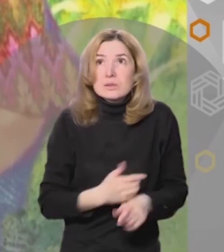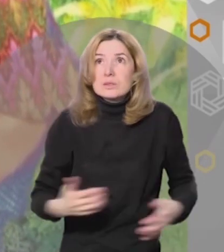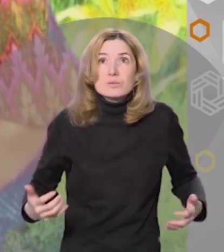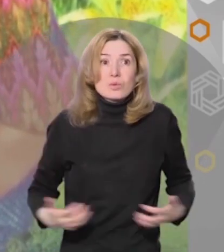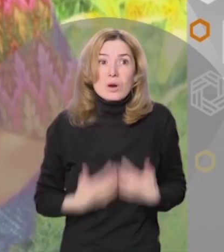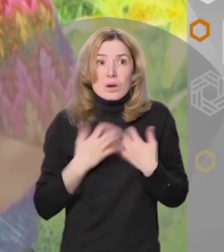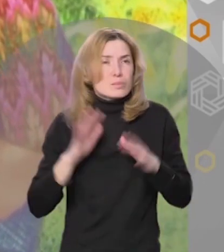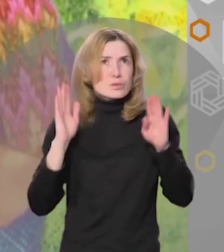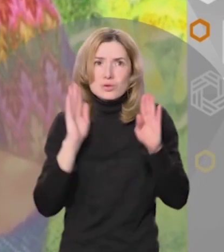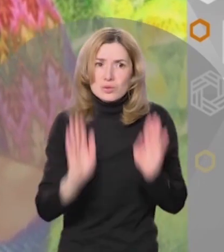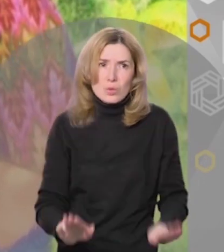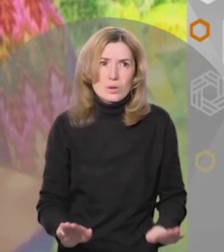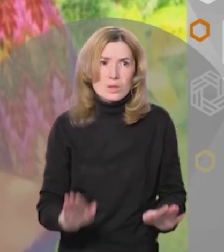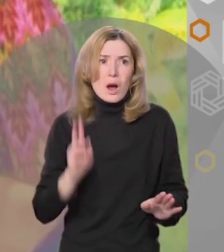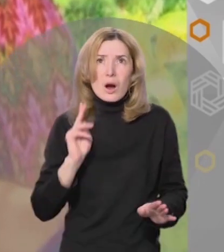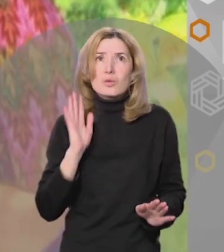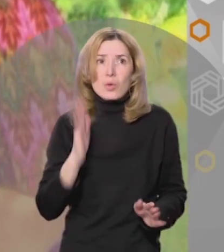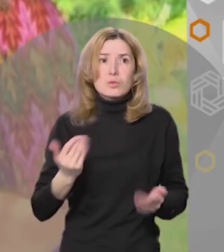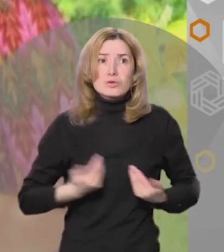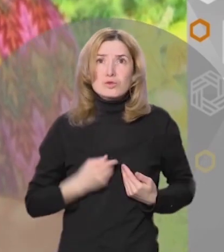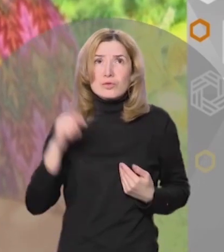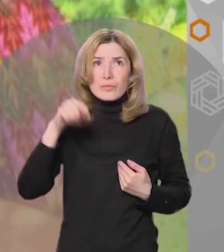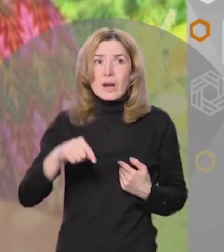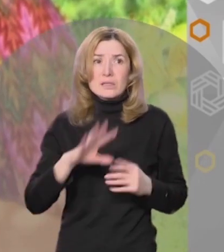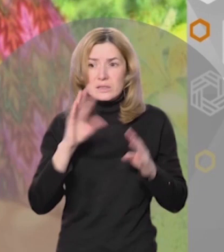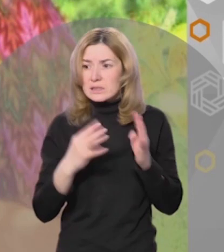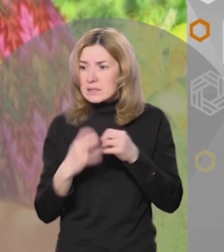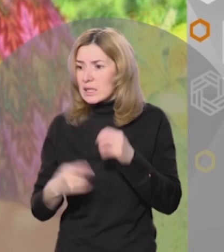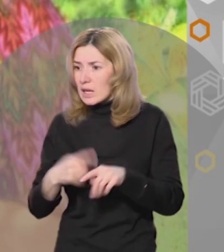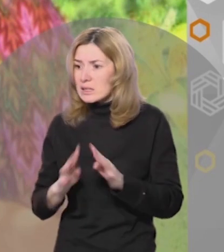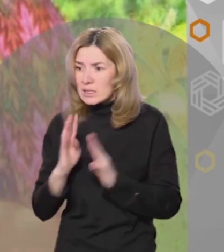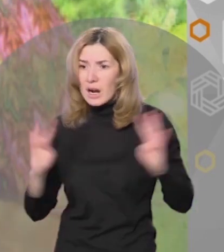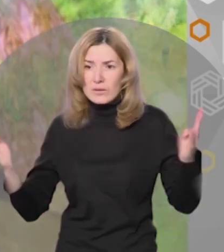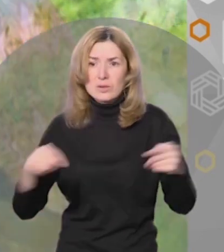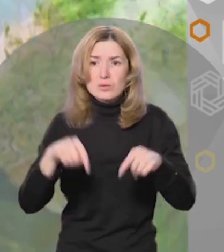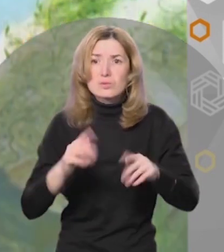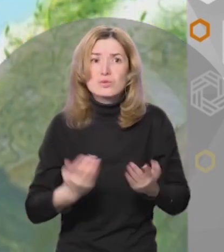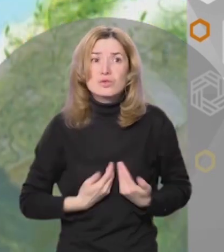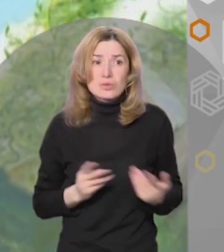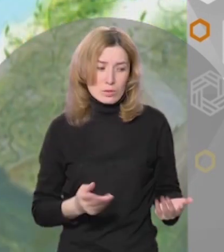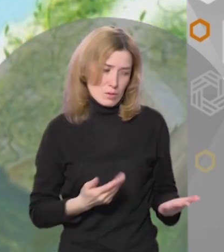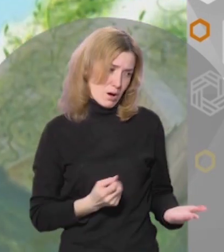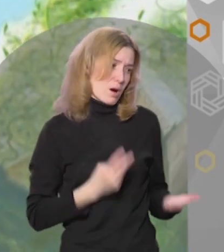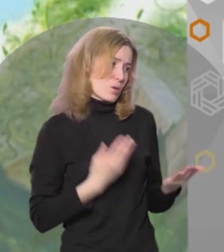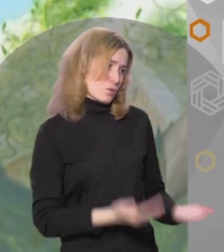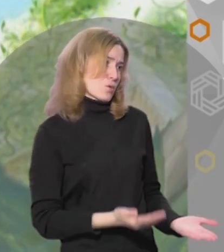испугалась. Стойте! А кто же будет жить среди всей этой травы? Как кто?